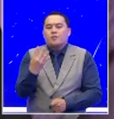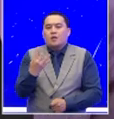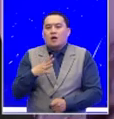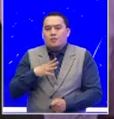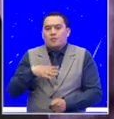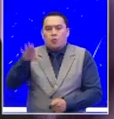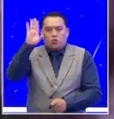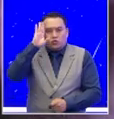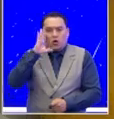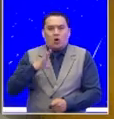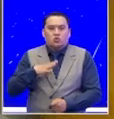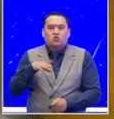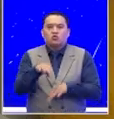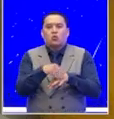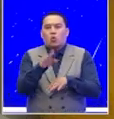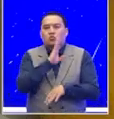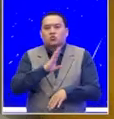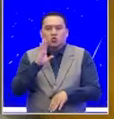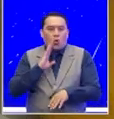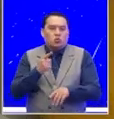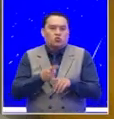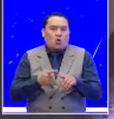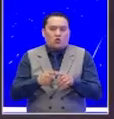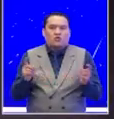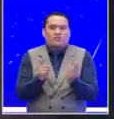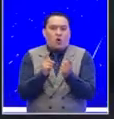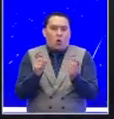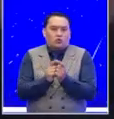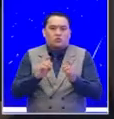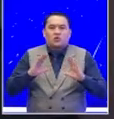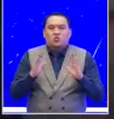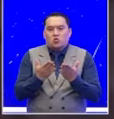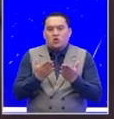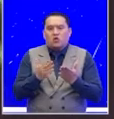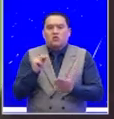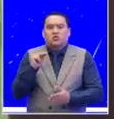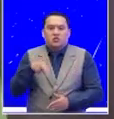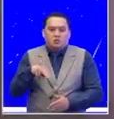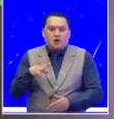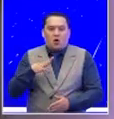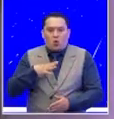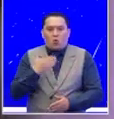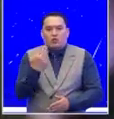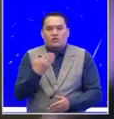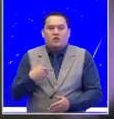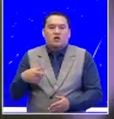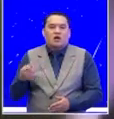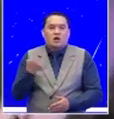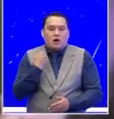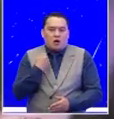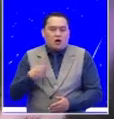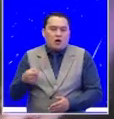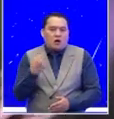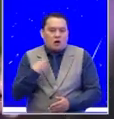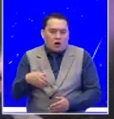неуравновешенных мужчин становятся как жены, так и дети. Львиная доля конфликтных ситуаций происходит из-за чрезмерного употребления